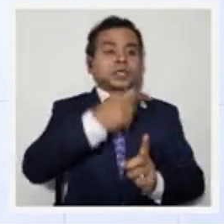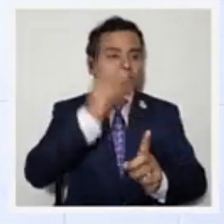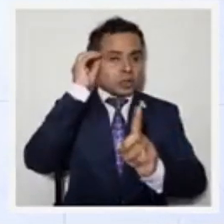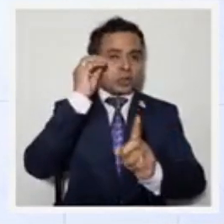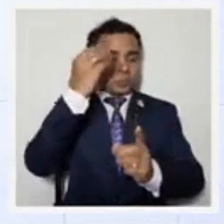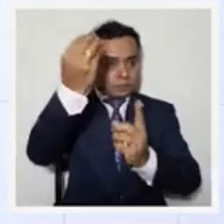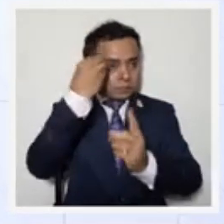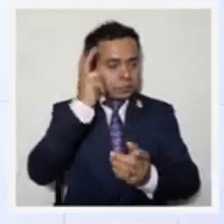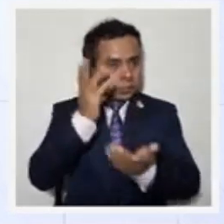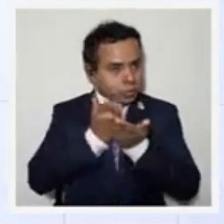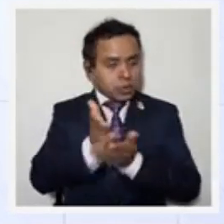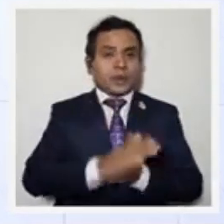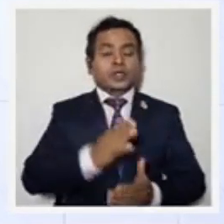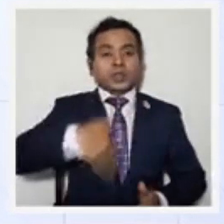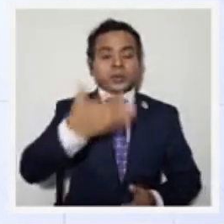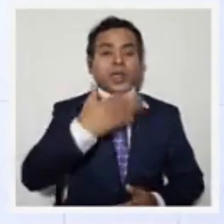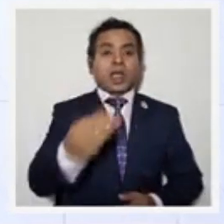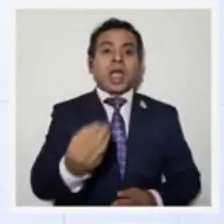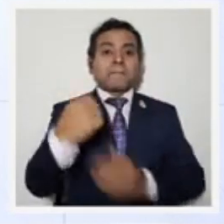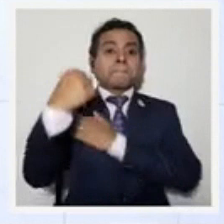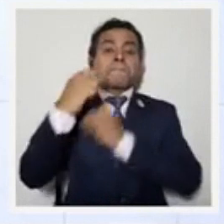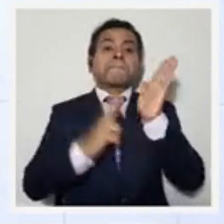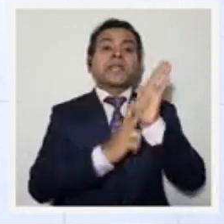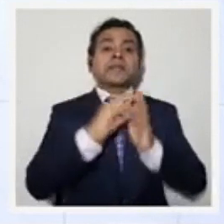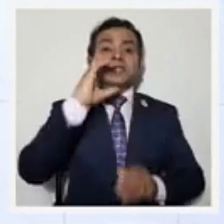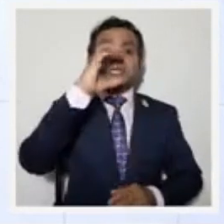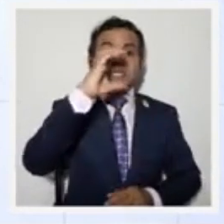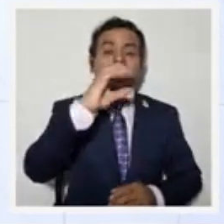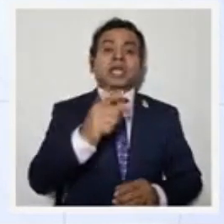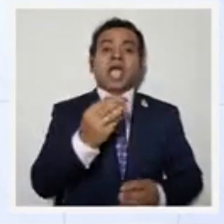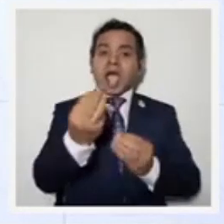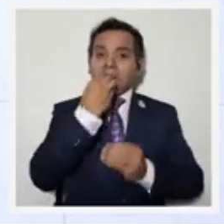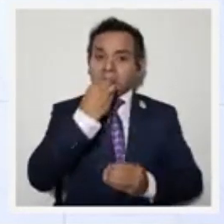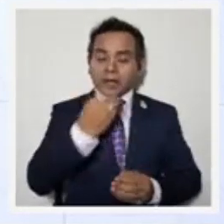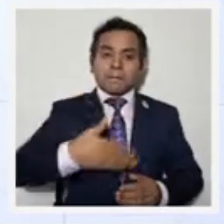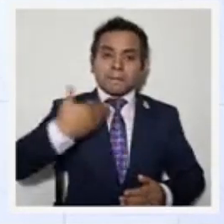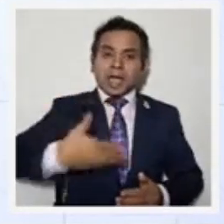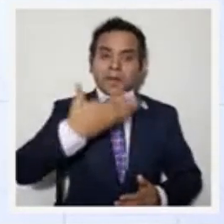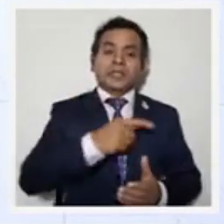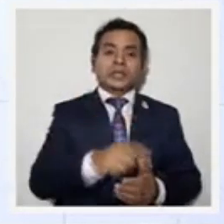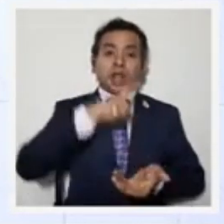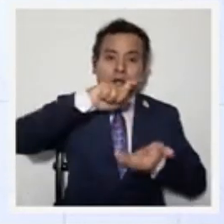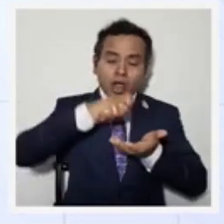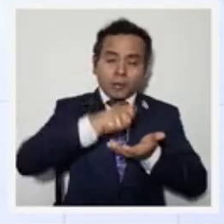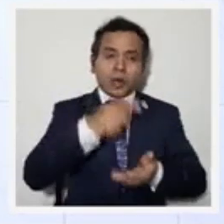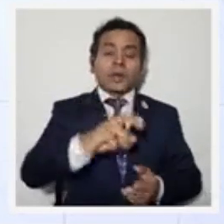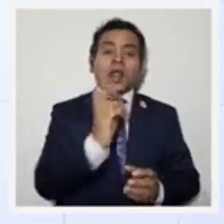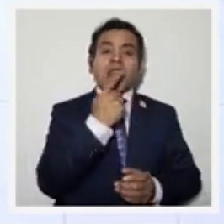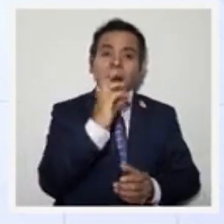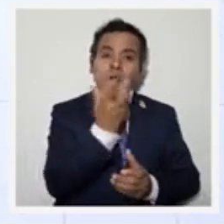চলি, আমরা হটলাইন ব্যবহার করে স্বাস্থ্য পরামর্শ নিতে পারি এবং সবসময় পুষ্টিকর